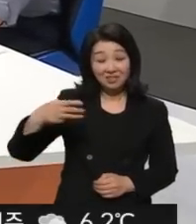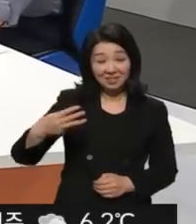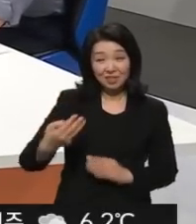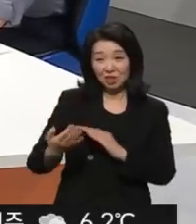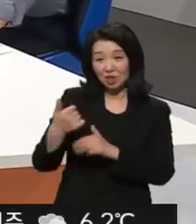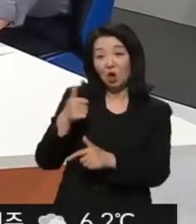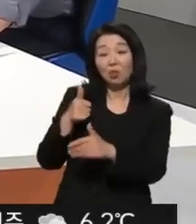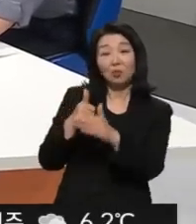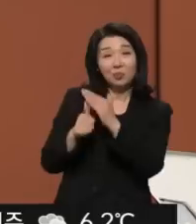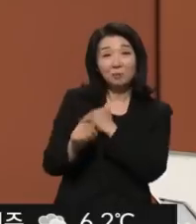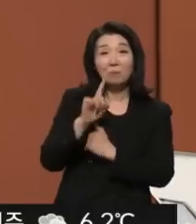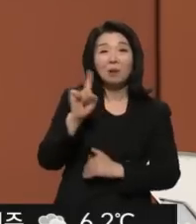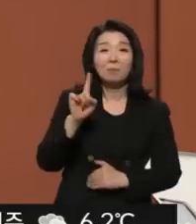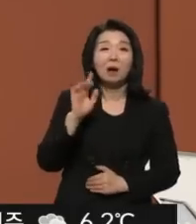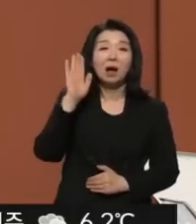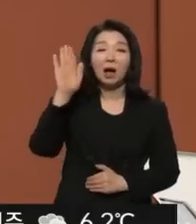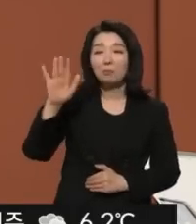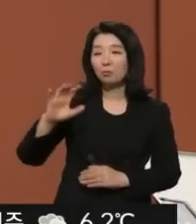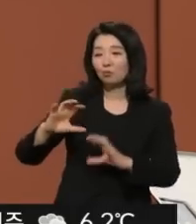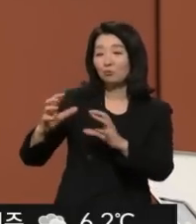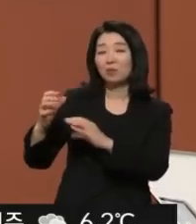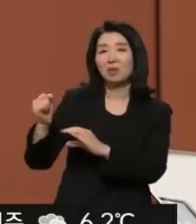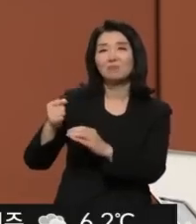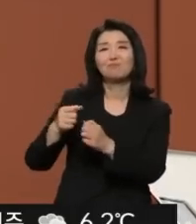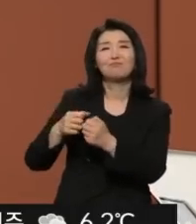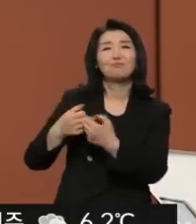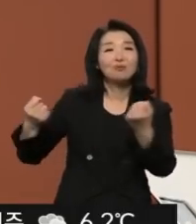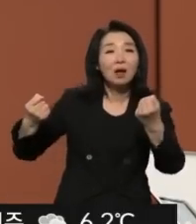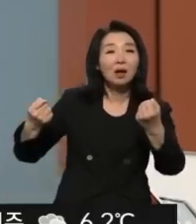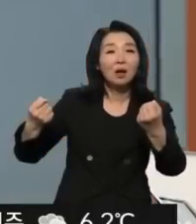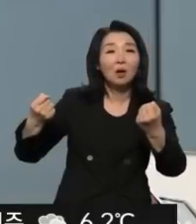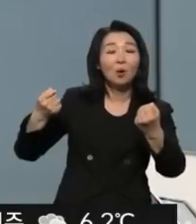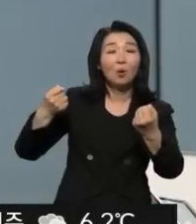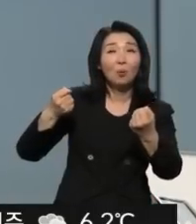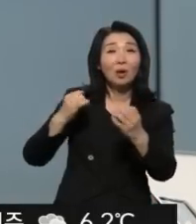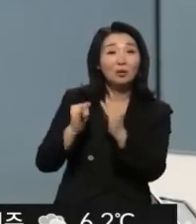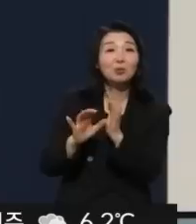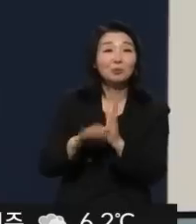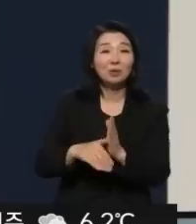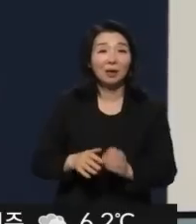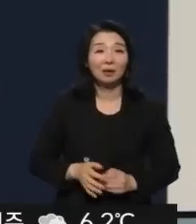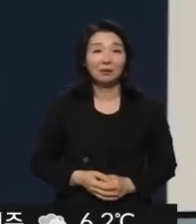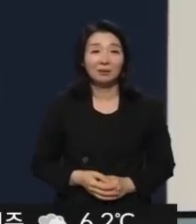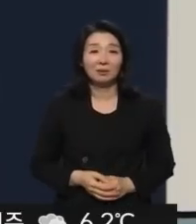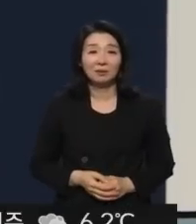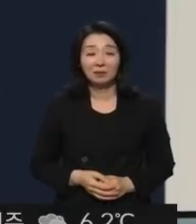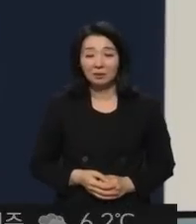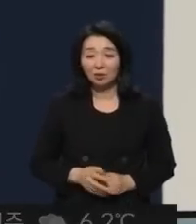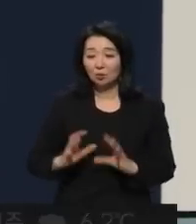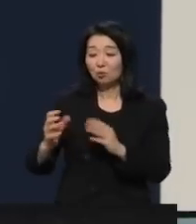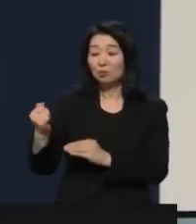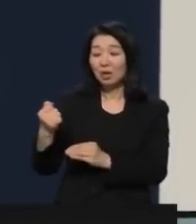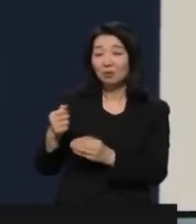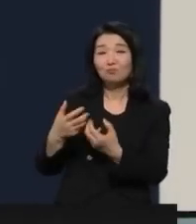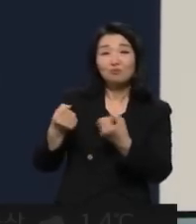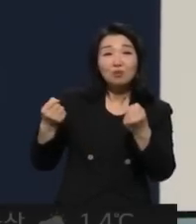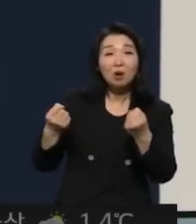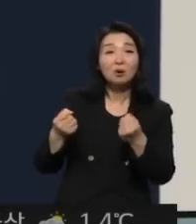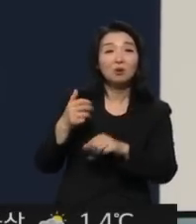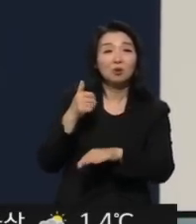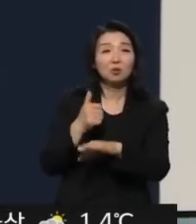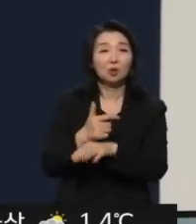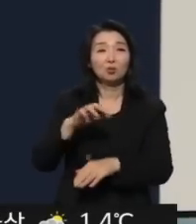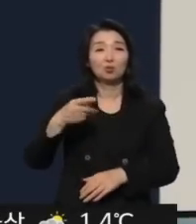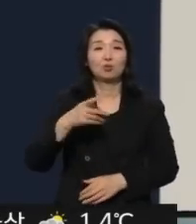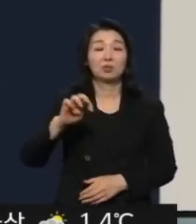했죠. 앞으로 국민의힘이 분열될 것이다. 언론 인터뷰에서 한 얘기죠. 네, 그렇습니다. 이 여권의 분열 계기가 유승민 전 의원 등이